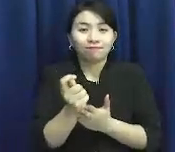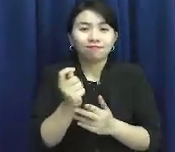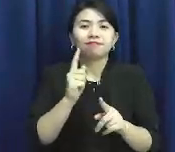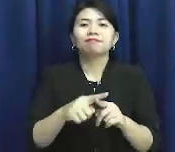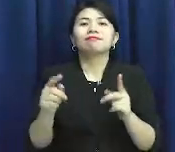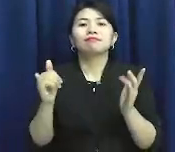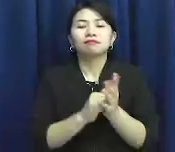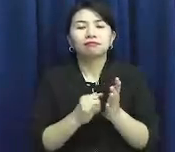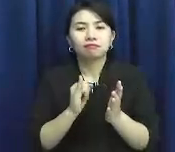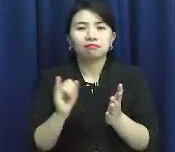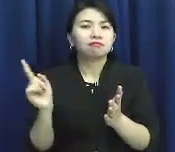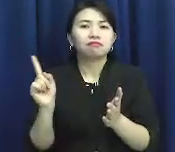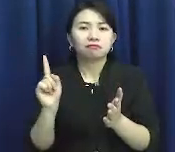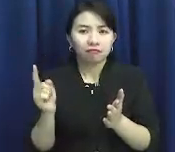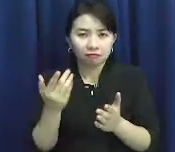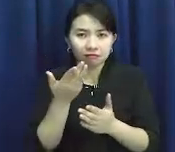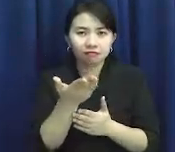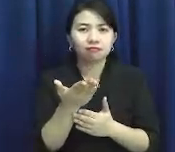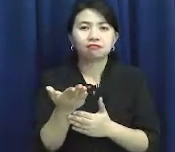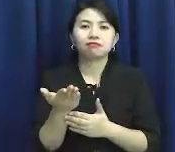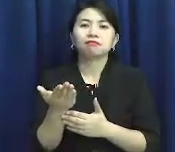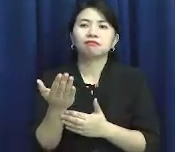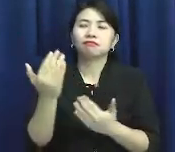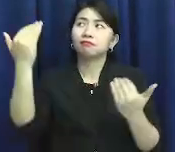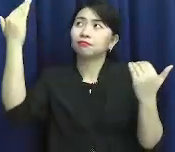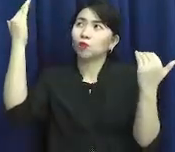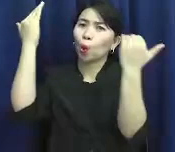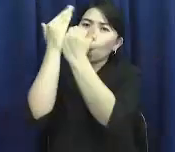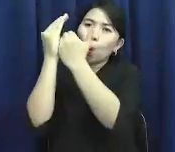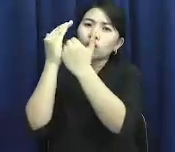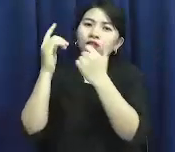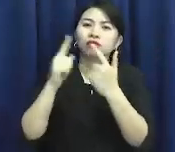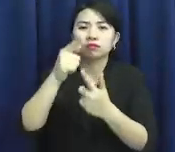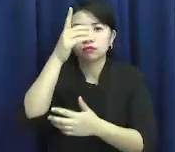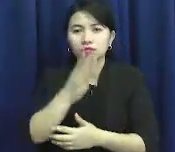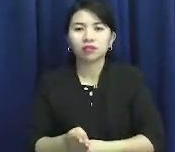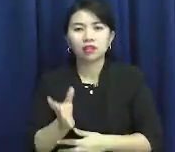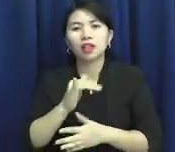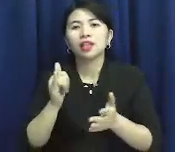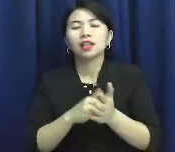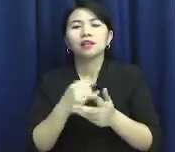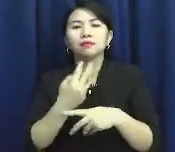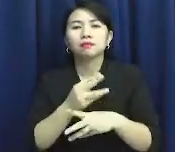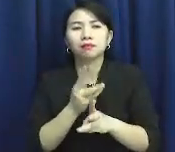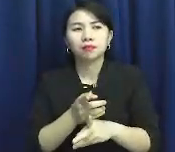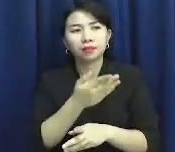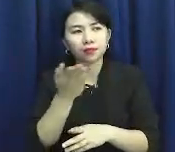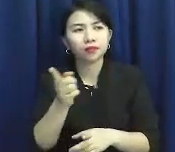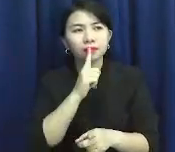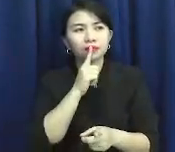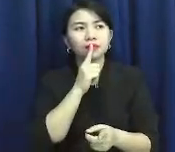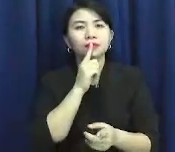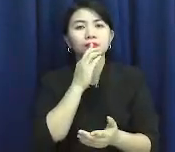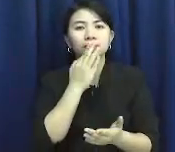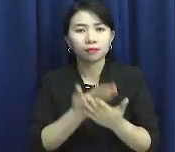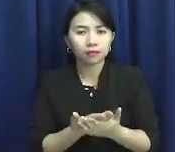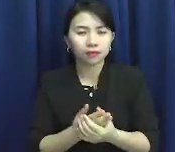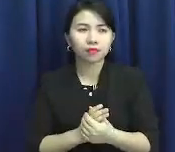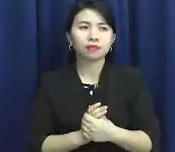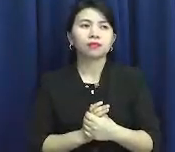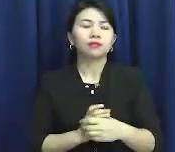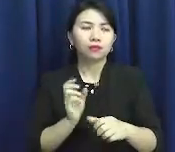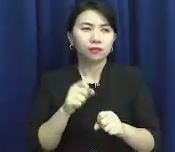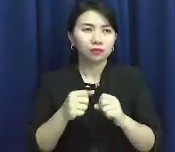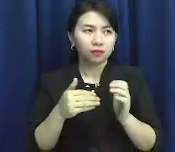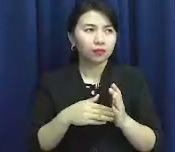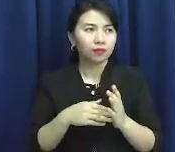diyan ka mapapalapit sa Diyos. Masakit ang katotohanan, pero diyan ka titino. You see? Again, sabi ko nga sa inyo, young people,